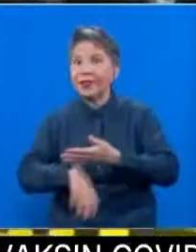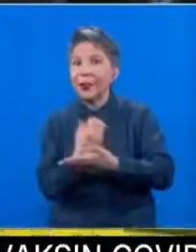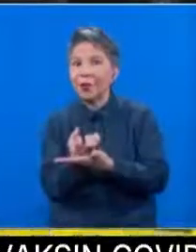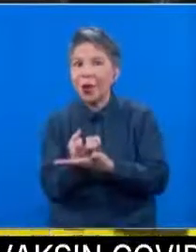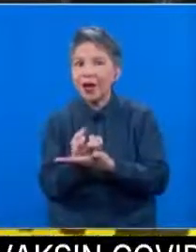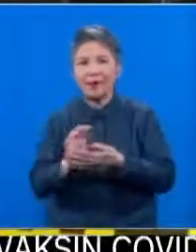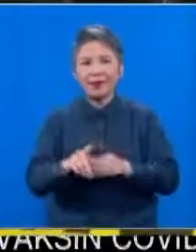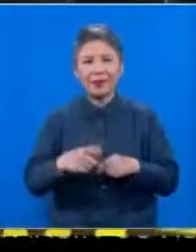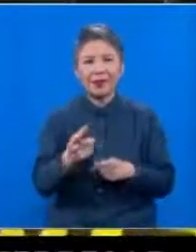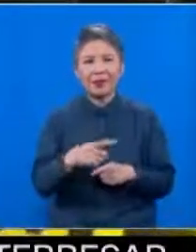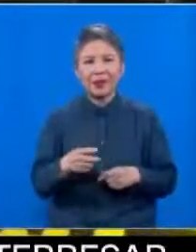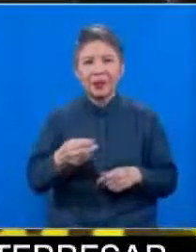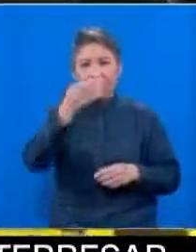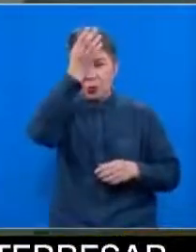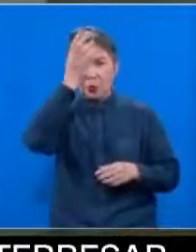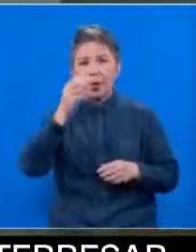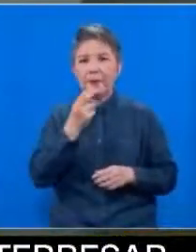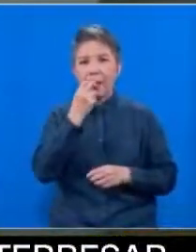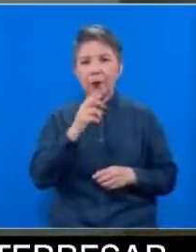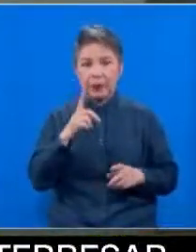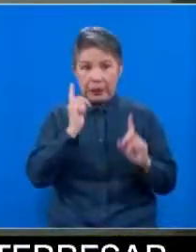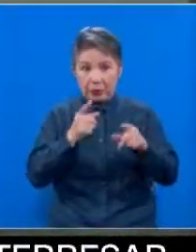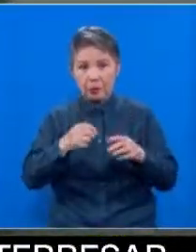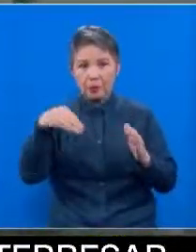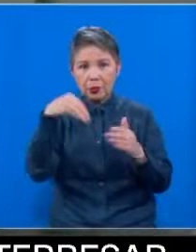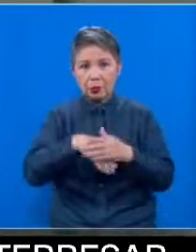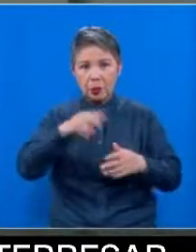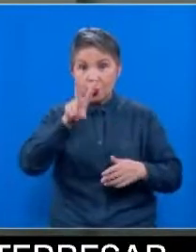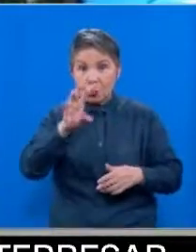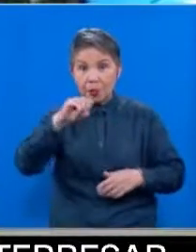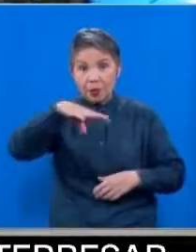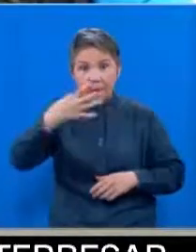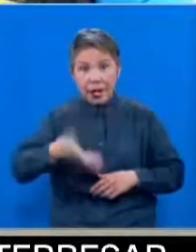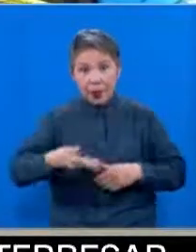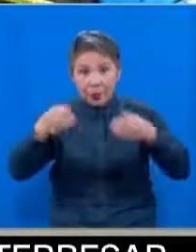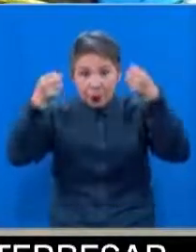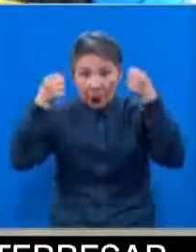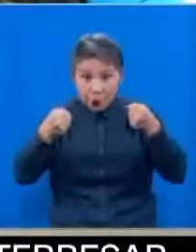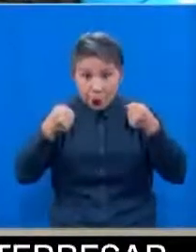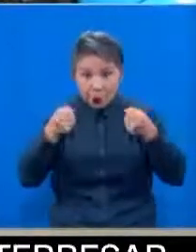dijuluki sebagai Sultan Bandung ini terancam kurungan maksimal 20 tahun. Selain